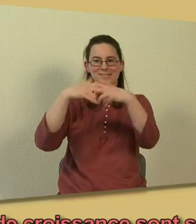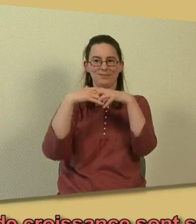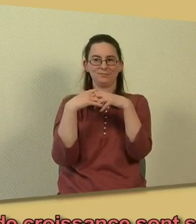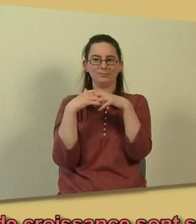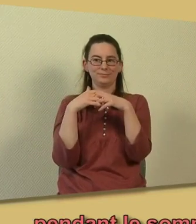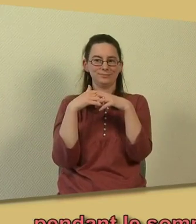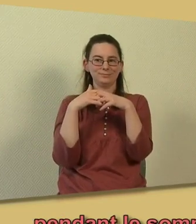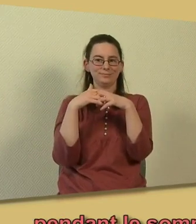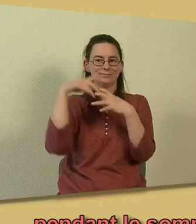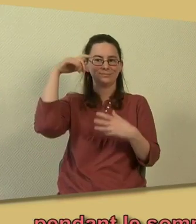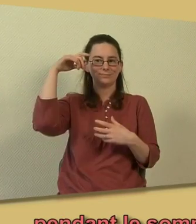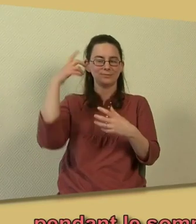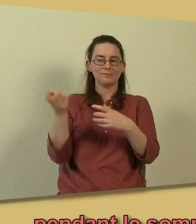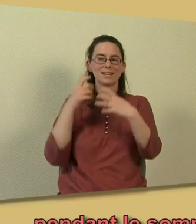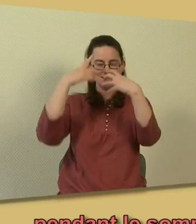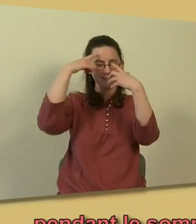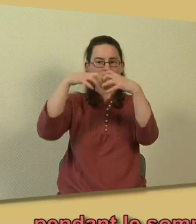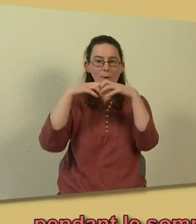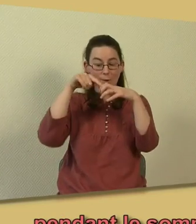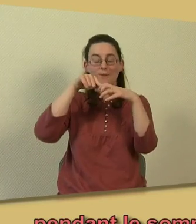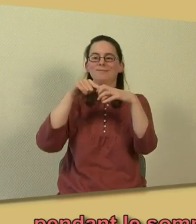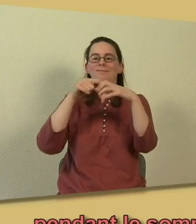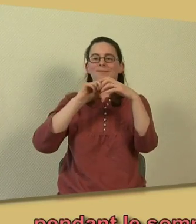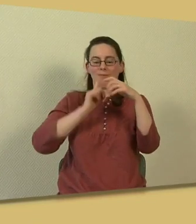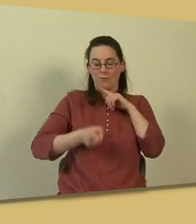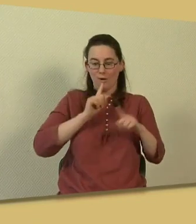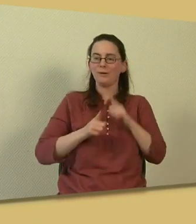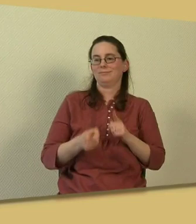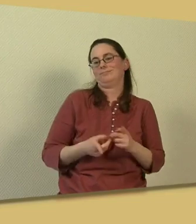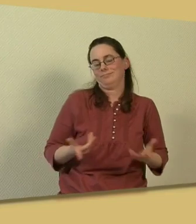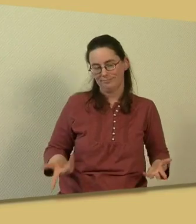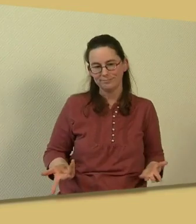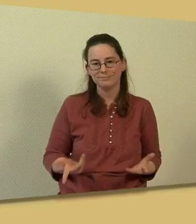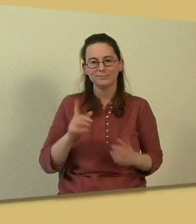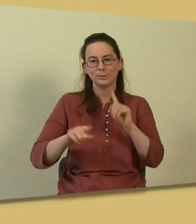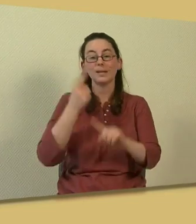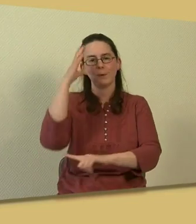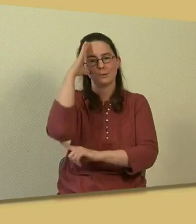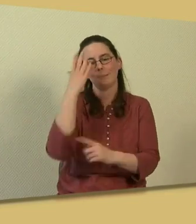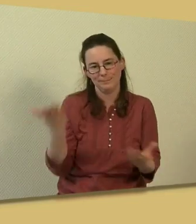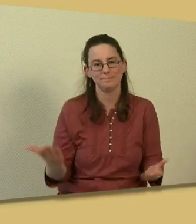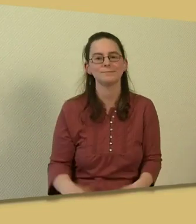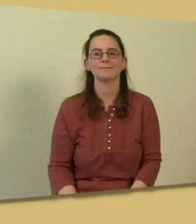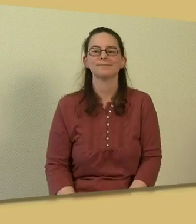Parce que les hormones qui viennent du cerveau sont